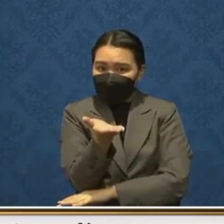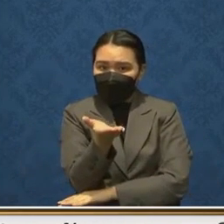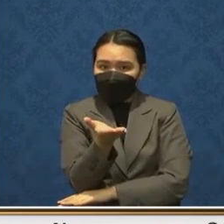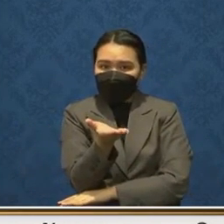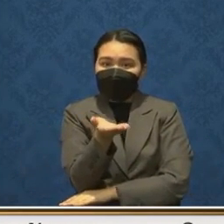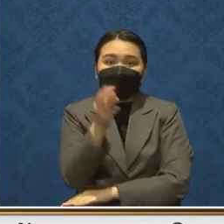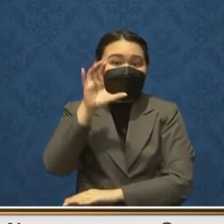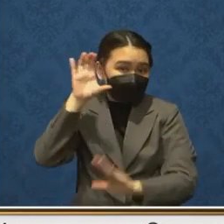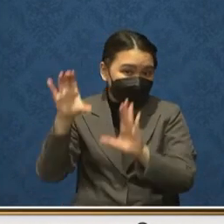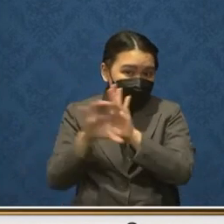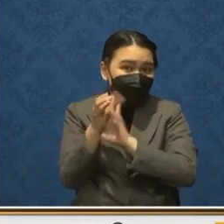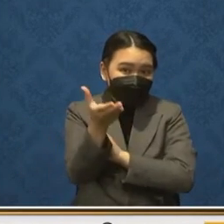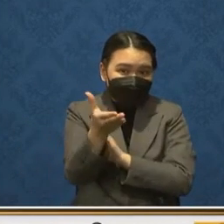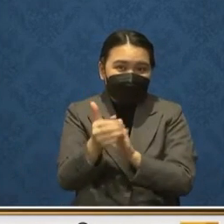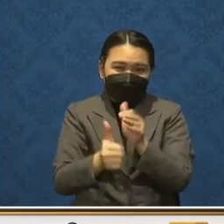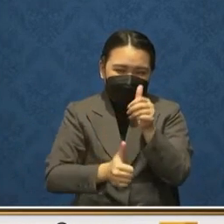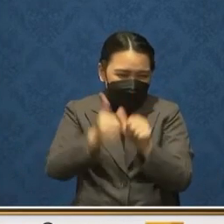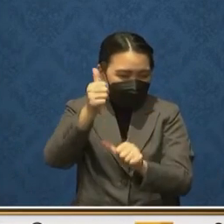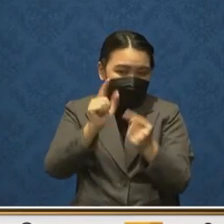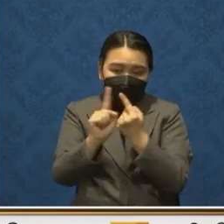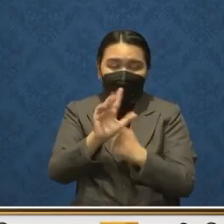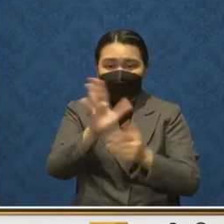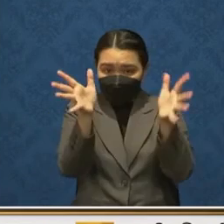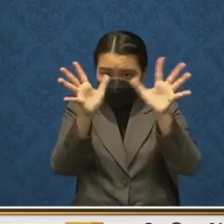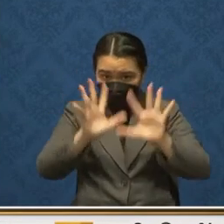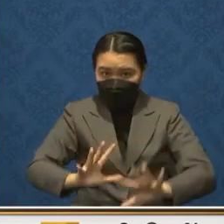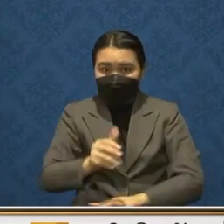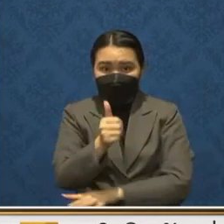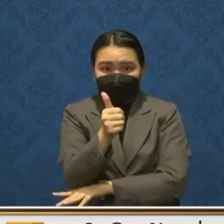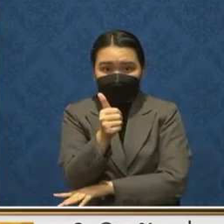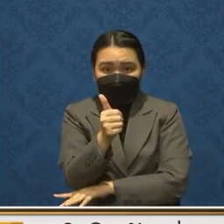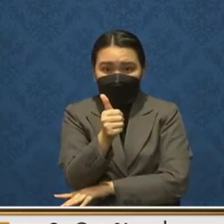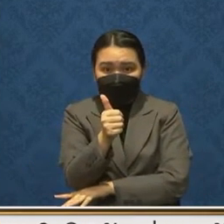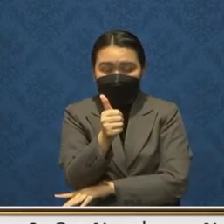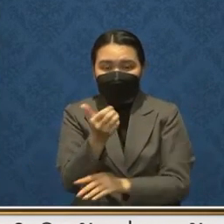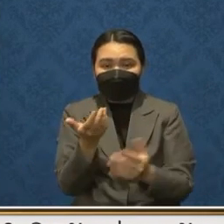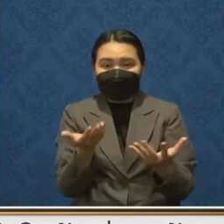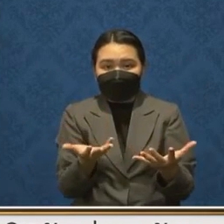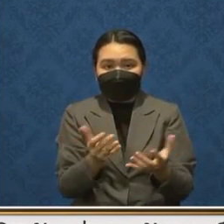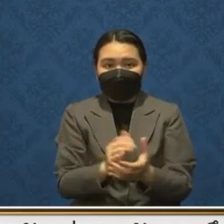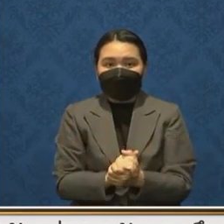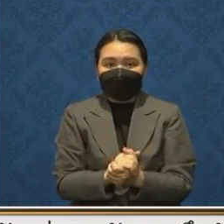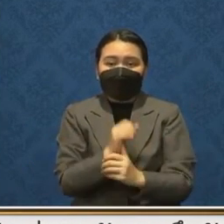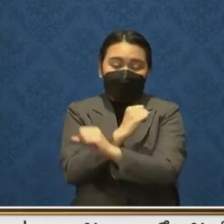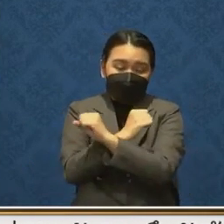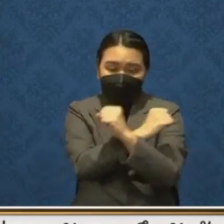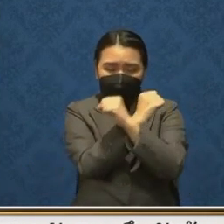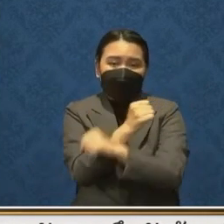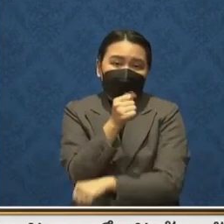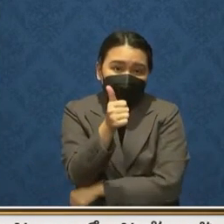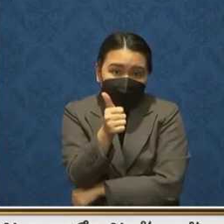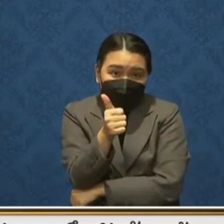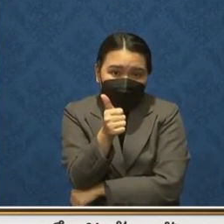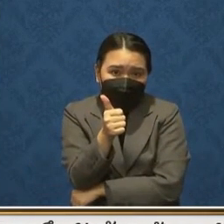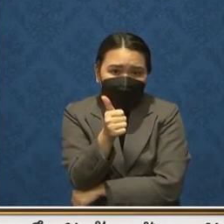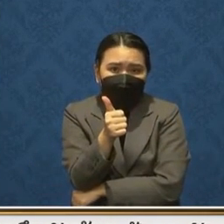บ ดีทสดในอาเซียนได้อยางไรบอกติดระดับโลก เอาอยู่ เอาอยู่ตรไหนครับ